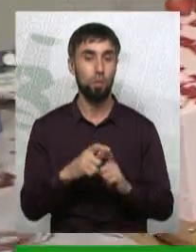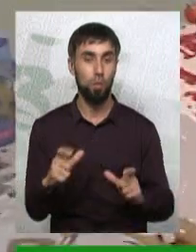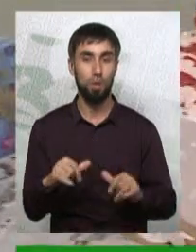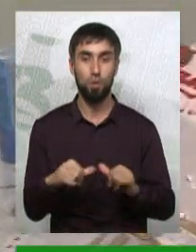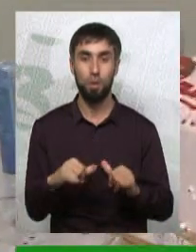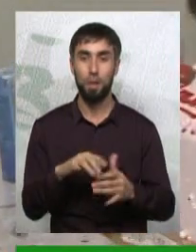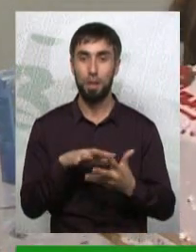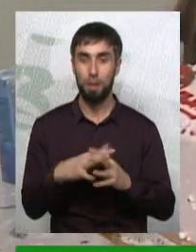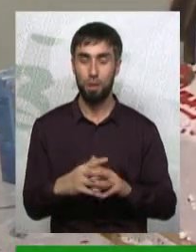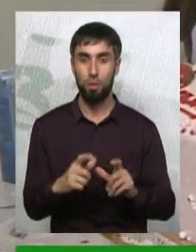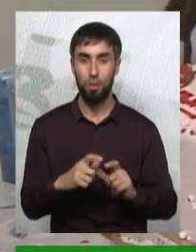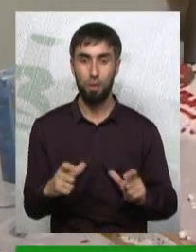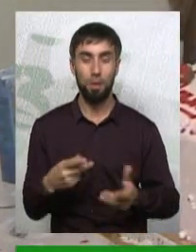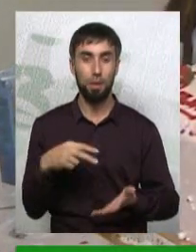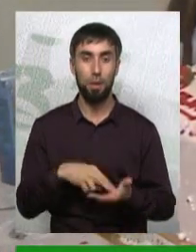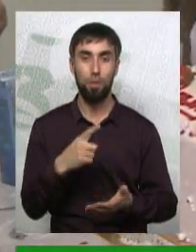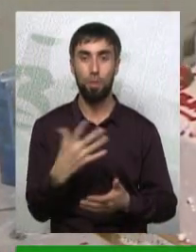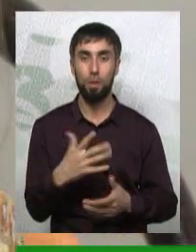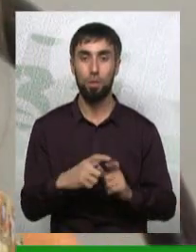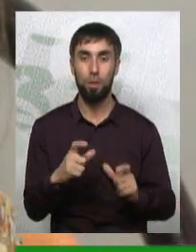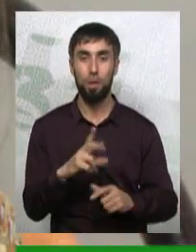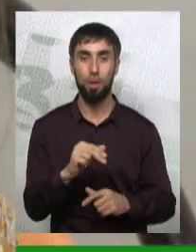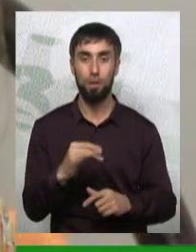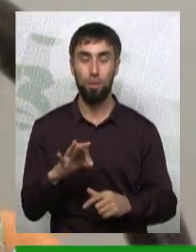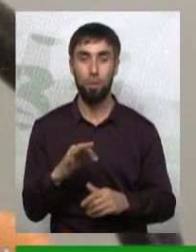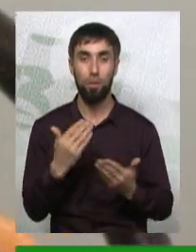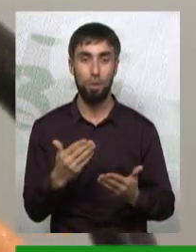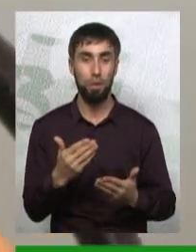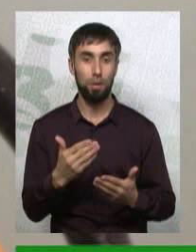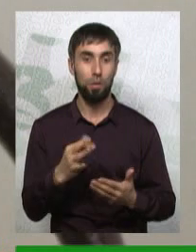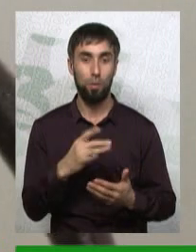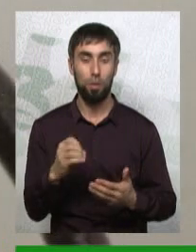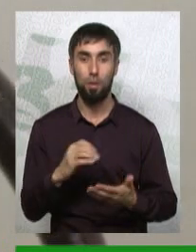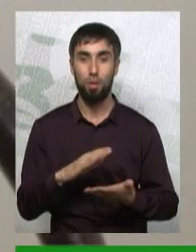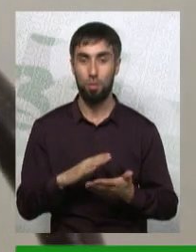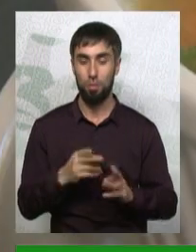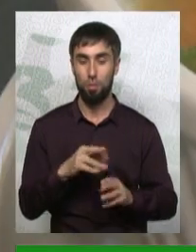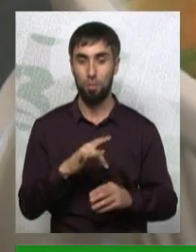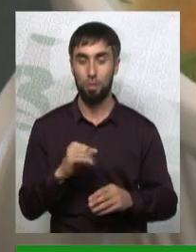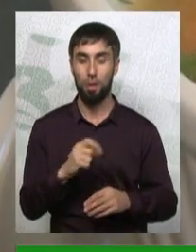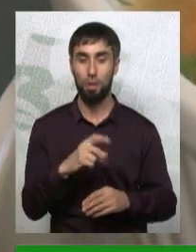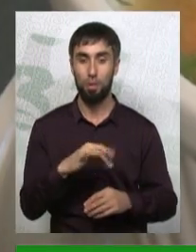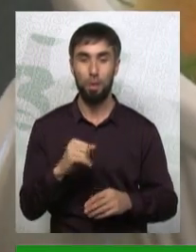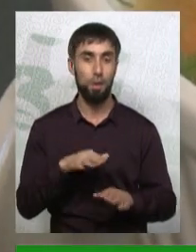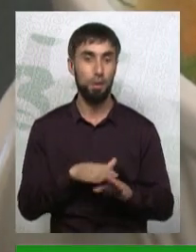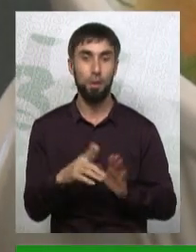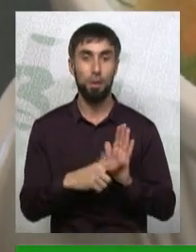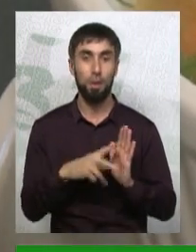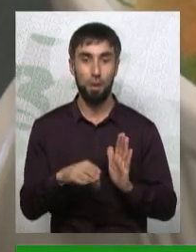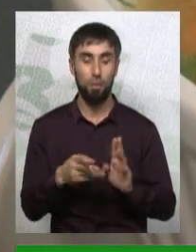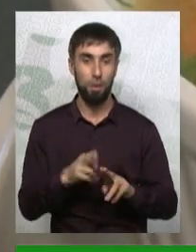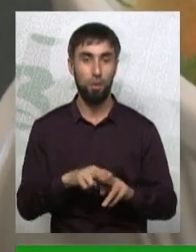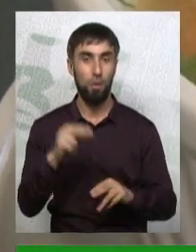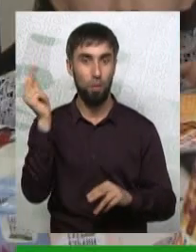школьная столовая сельской школы» стала 5-я школа Икажева. Сегодня здесь особая атмосфера. Эльмире исполнилось 7 лет.